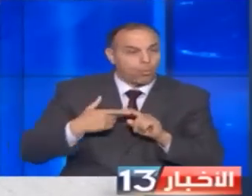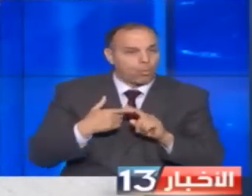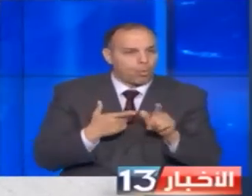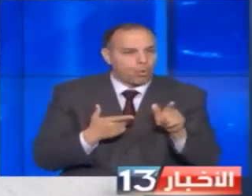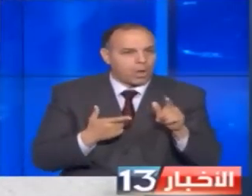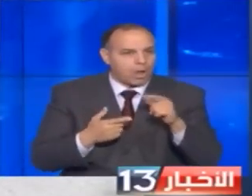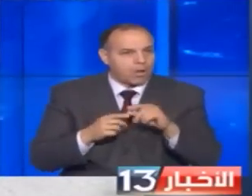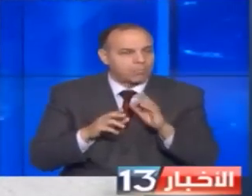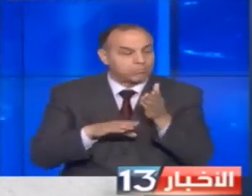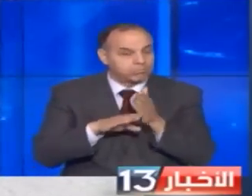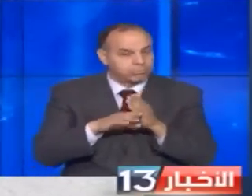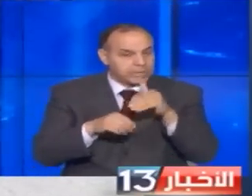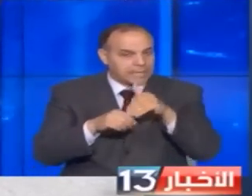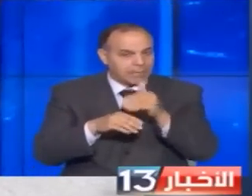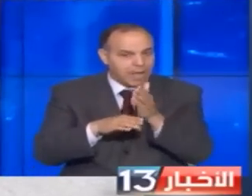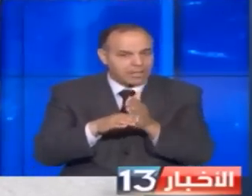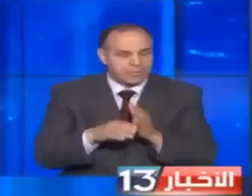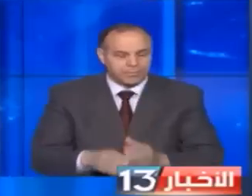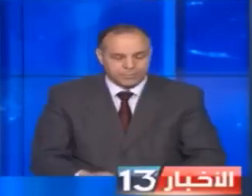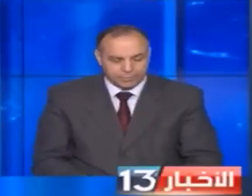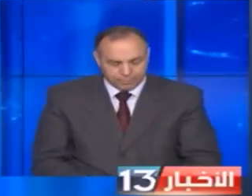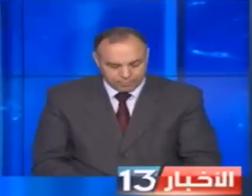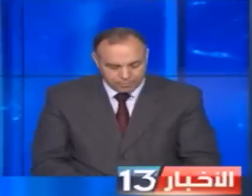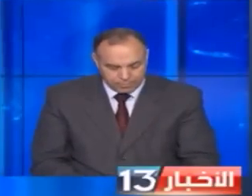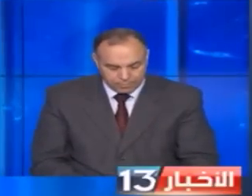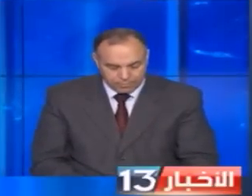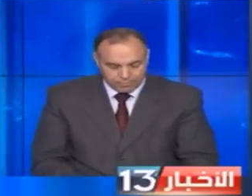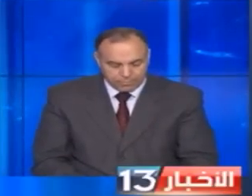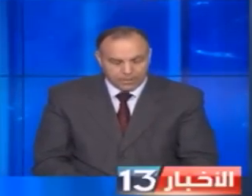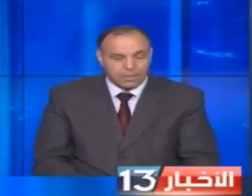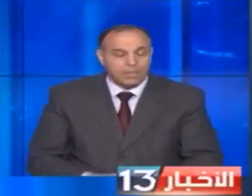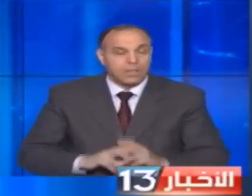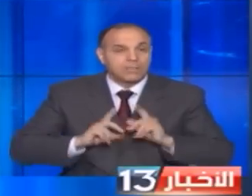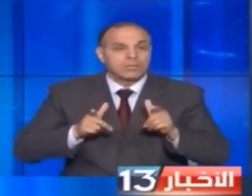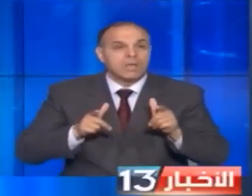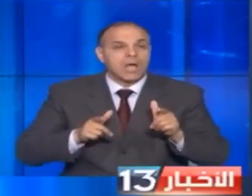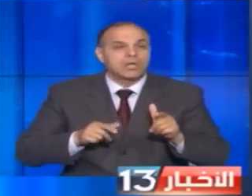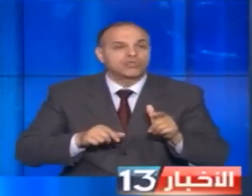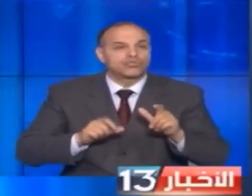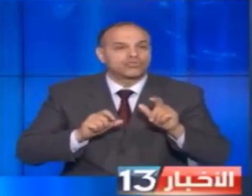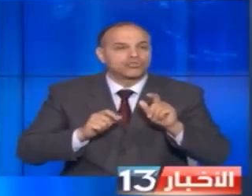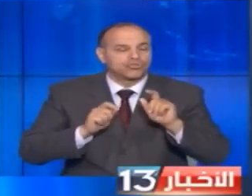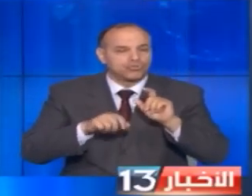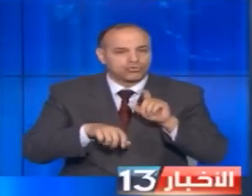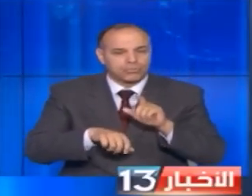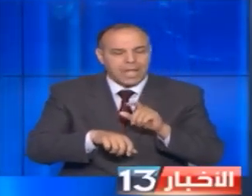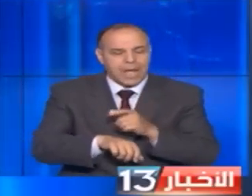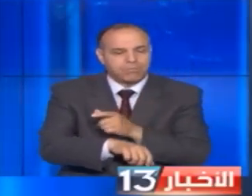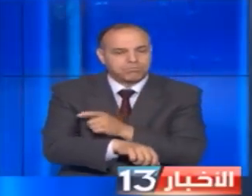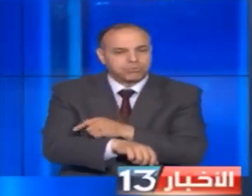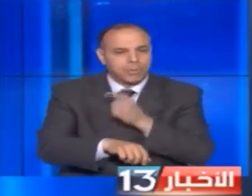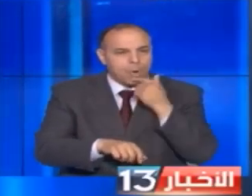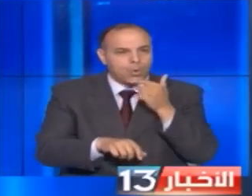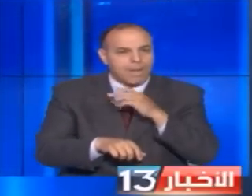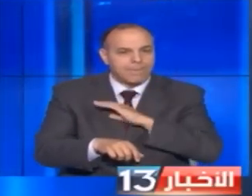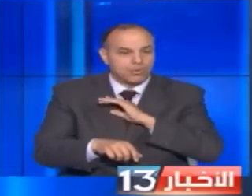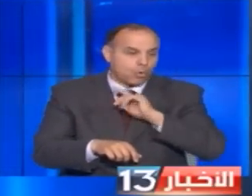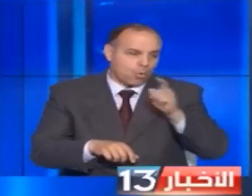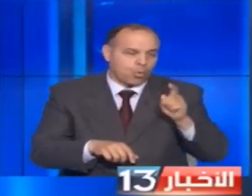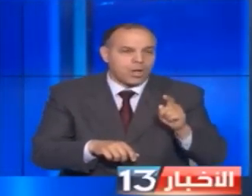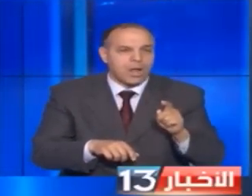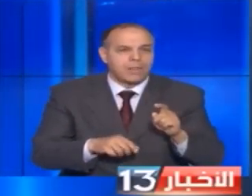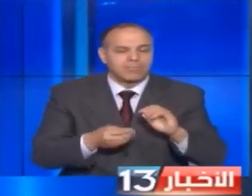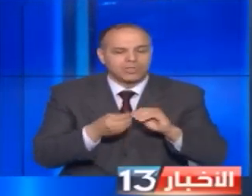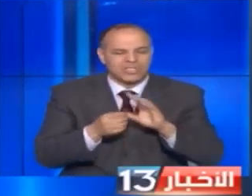المناخ الانتخابي حملت الجامعه التونسيه لمديريه صحف الحكومه مسؤوليه الوضع